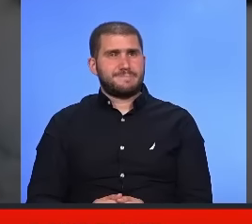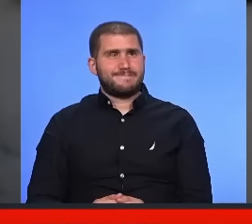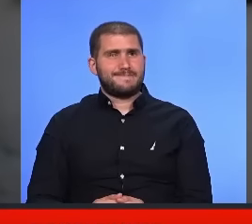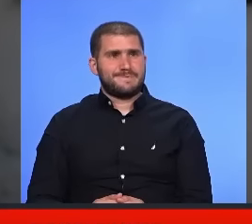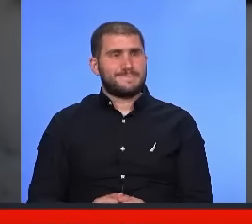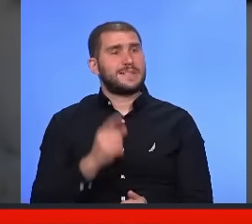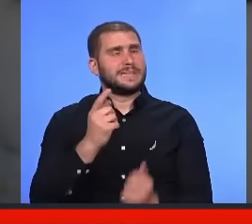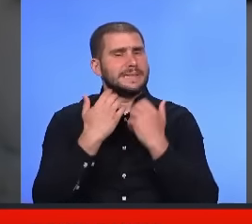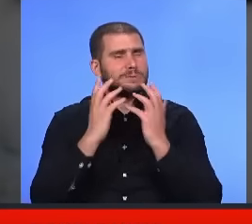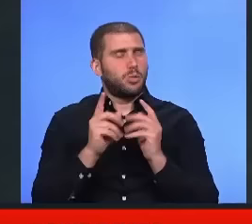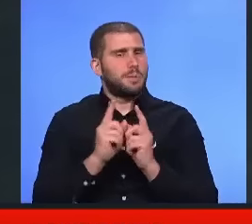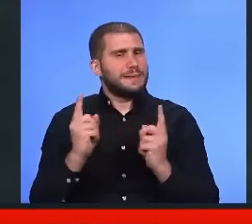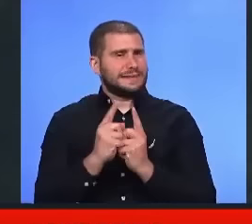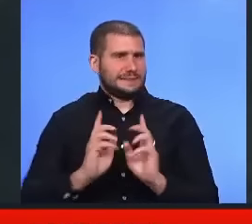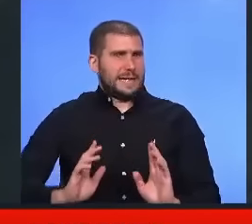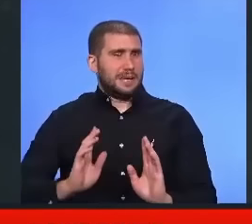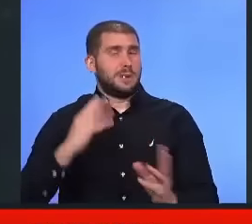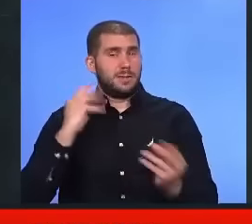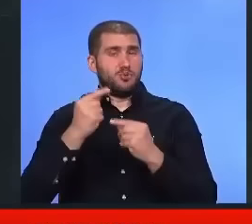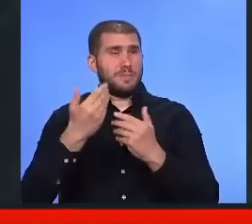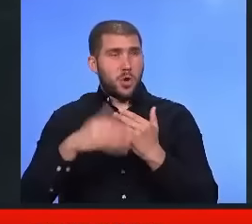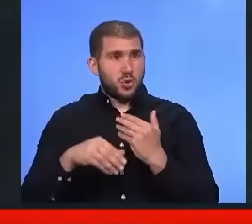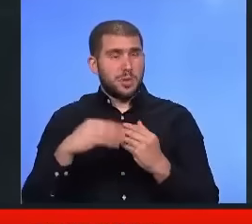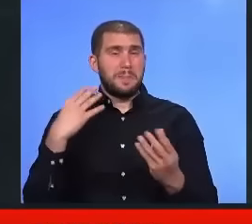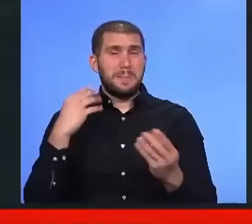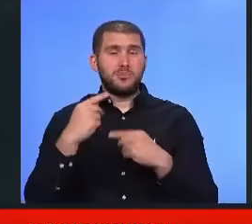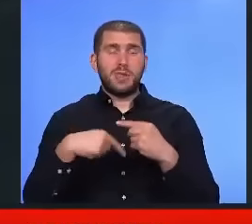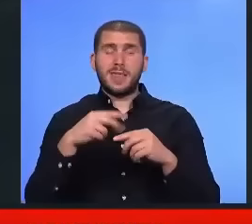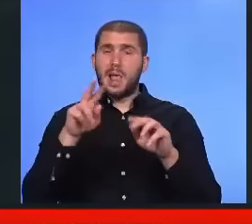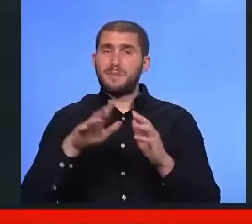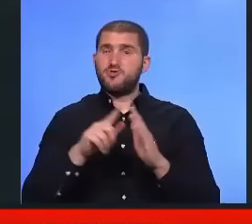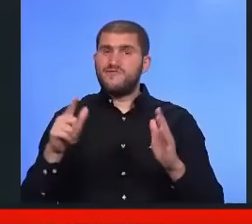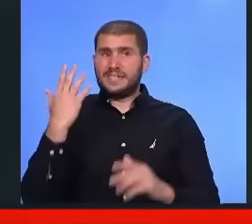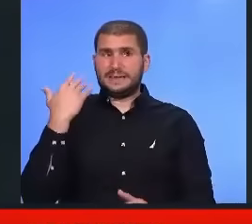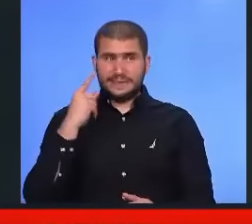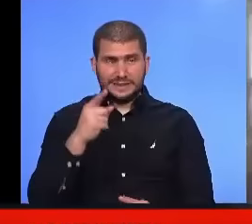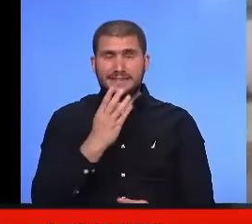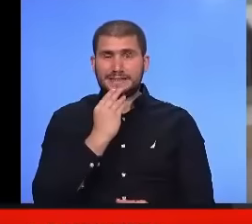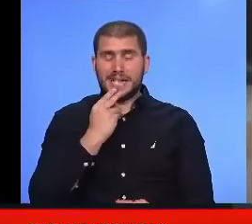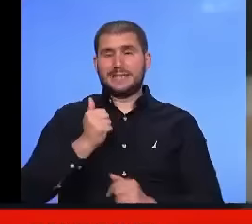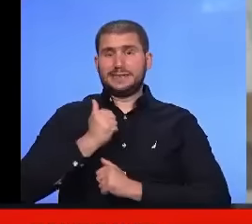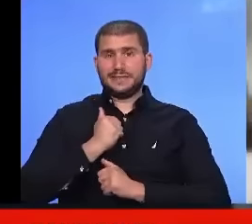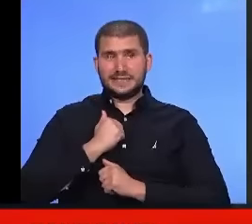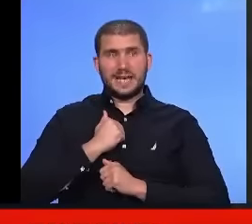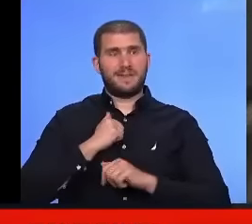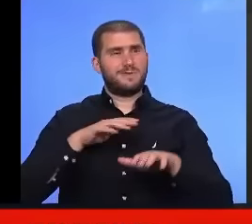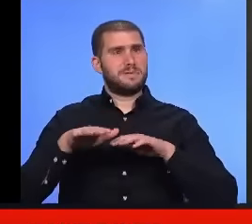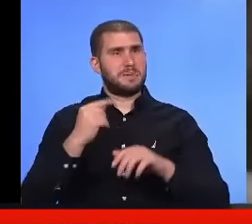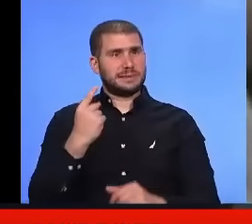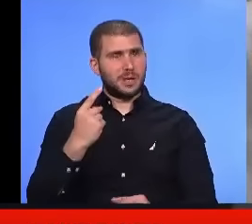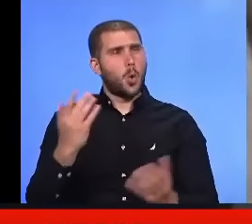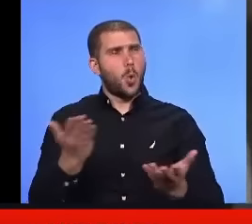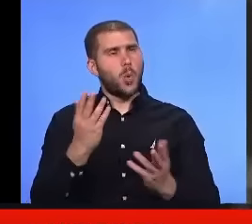וזה כל הסיפור על רגל אחת. בשנים האחרונות, בעיקר משנת 2017, ישראל, צבא וממסד,